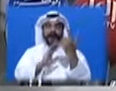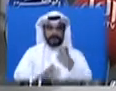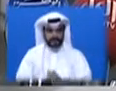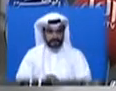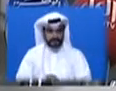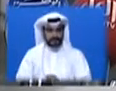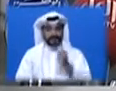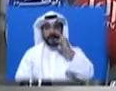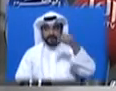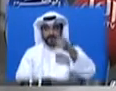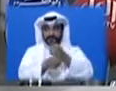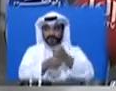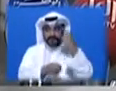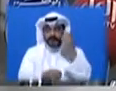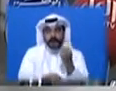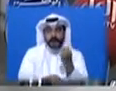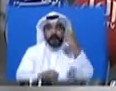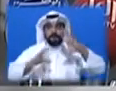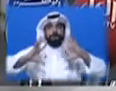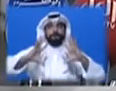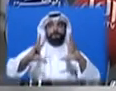عندنا من هذه المشاريع في عندنا